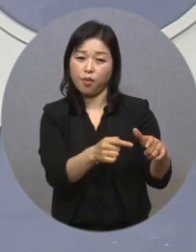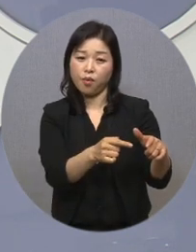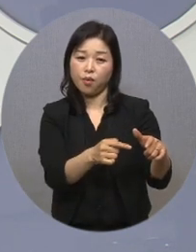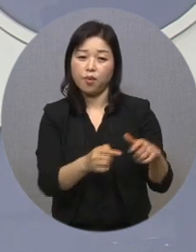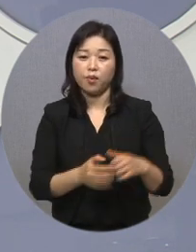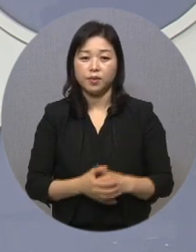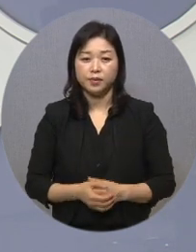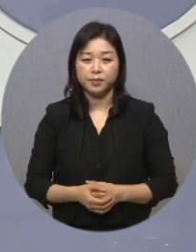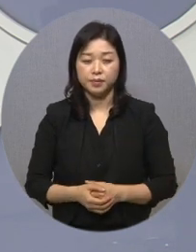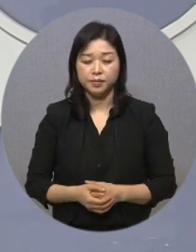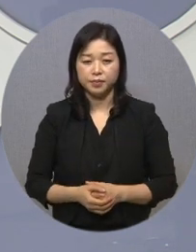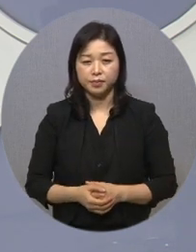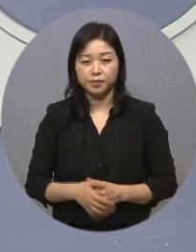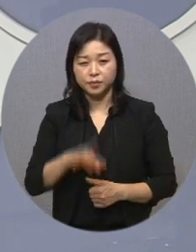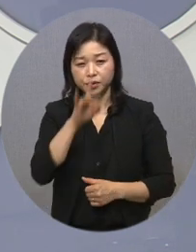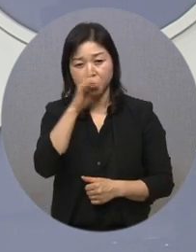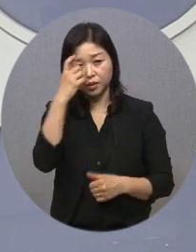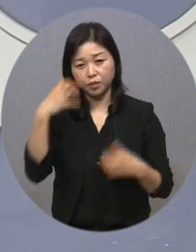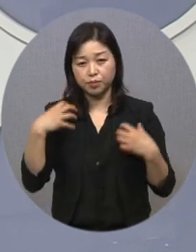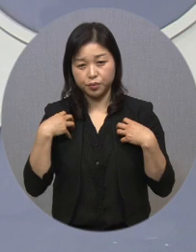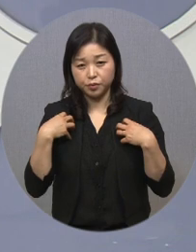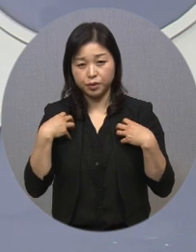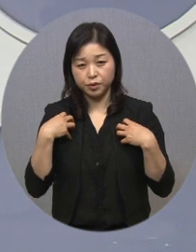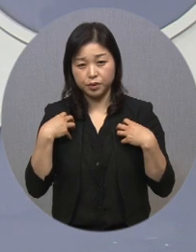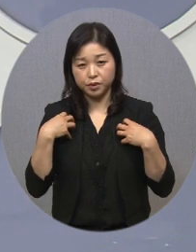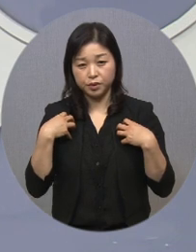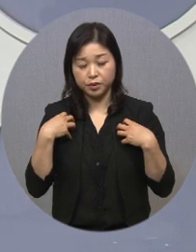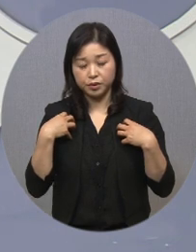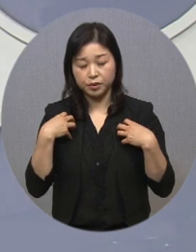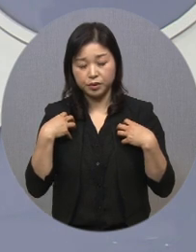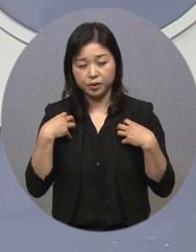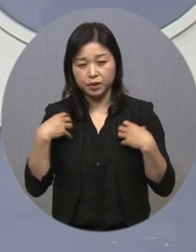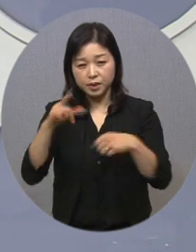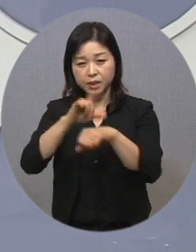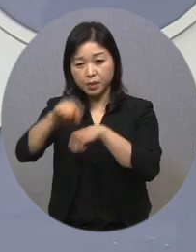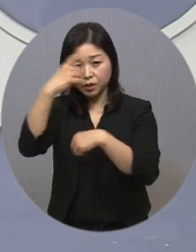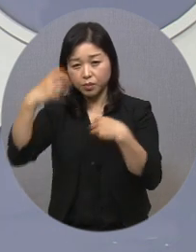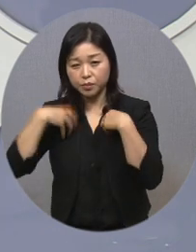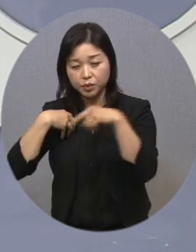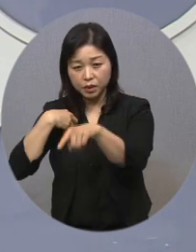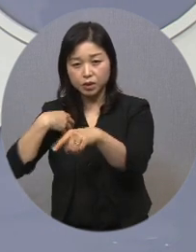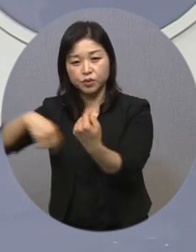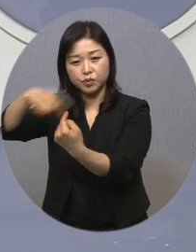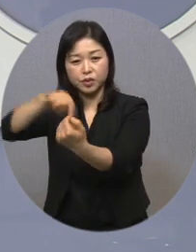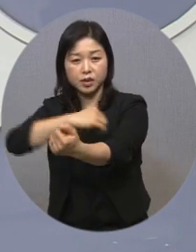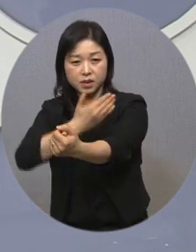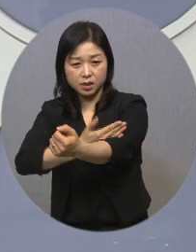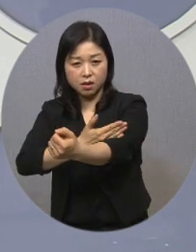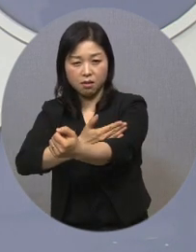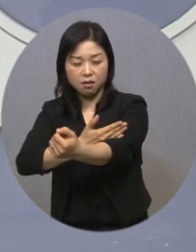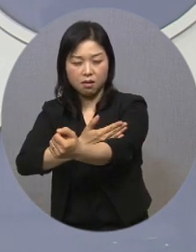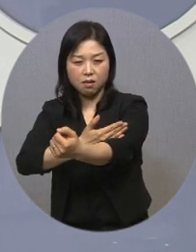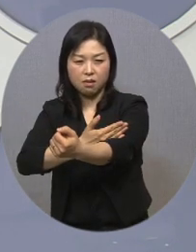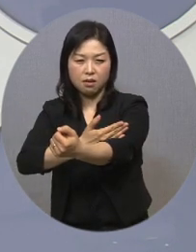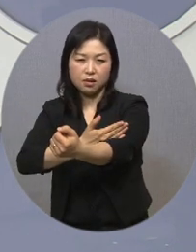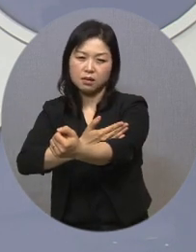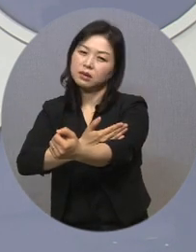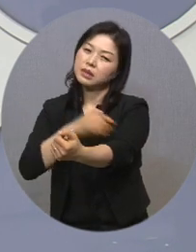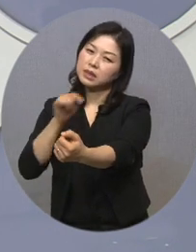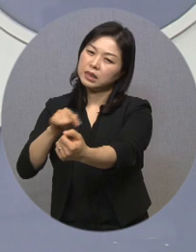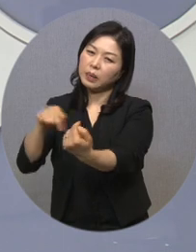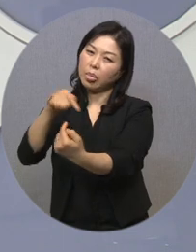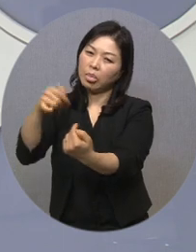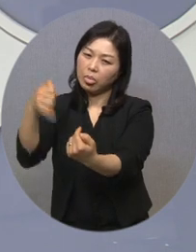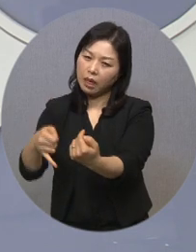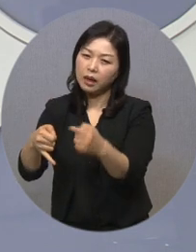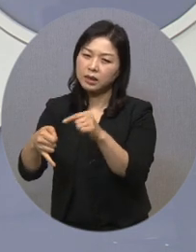바로 중앙부처는 지자체는 그런 능력이나 운영 능력이 의심스럽다라고 생각하는